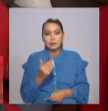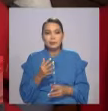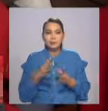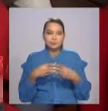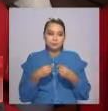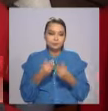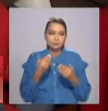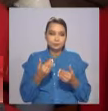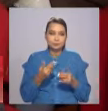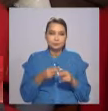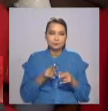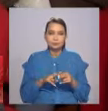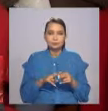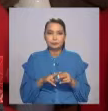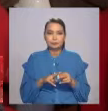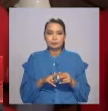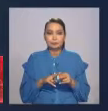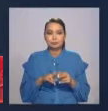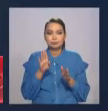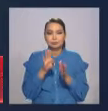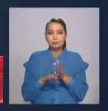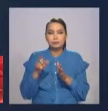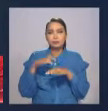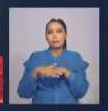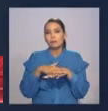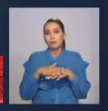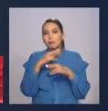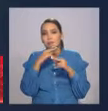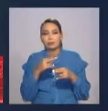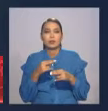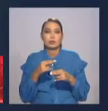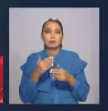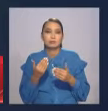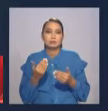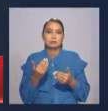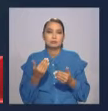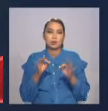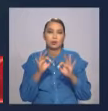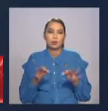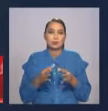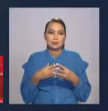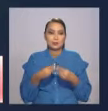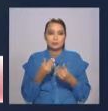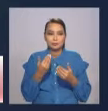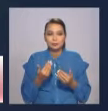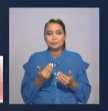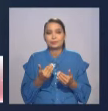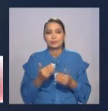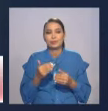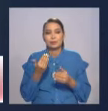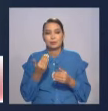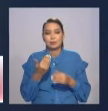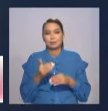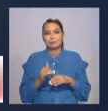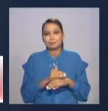общества можно без преувеличения назвать образцовыми. Все вы достойны высокого признания и уважения. Глядя